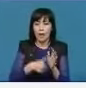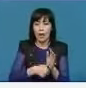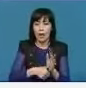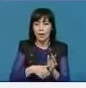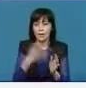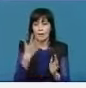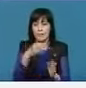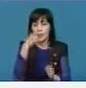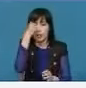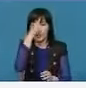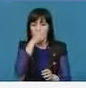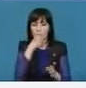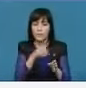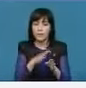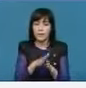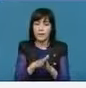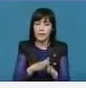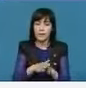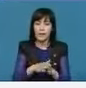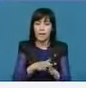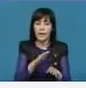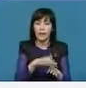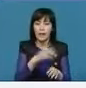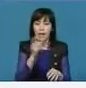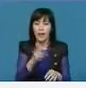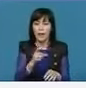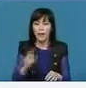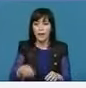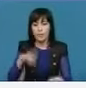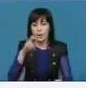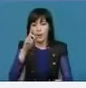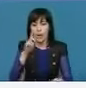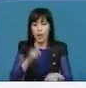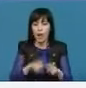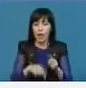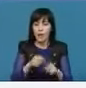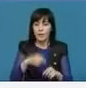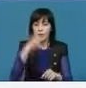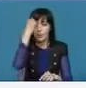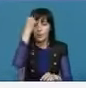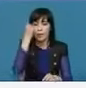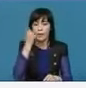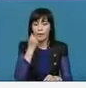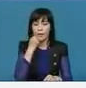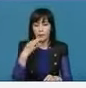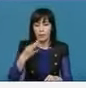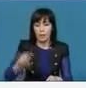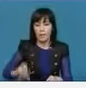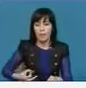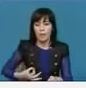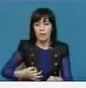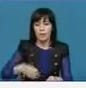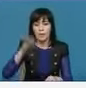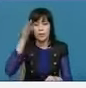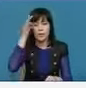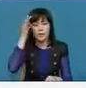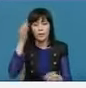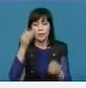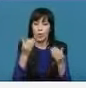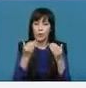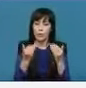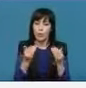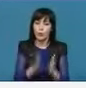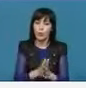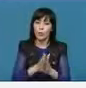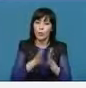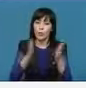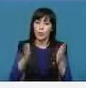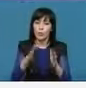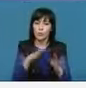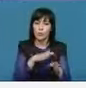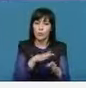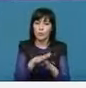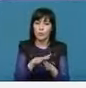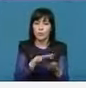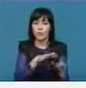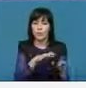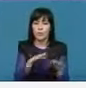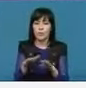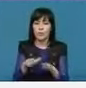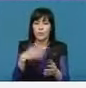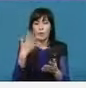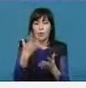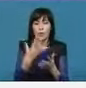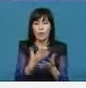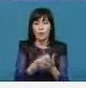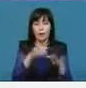отырмыз. Айналайын халқыма, ағайындарыма рахмет. Сол баламызды еске алып, бүгін өте үлкен той жасап отырмыз. Жүлделі